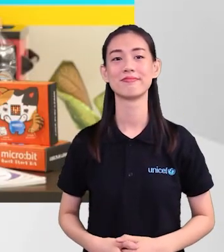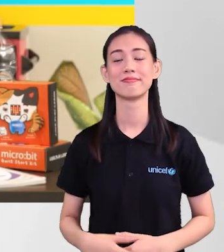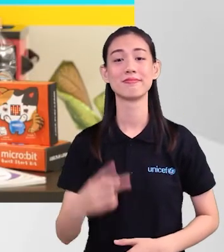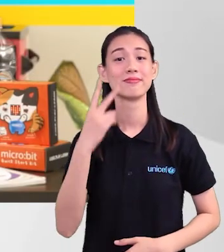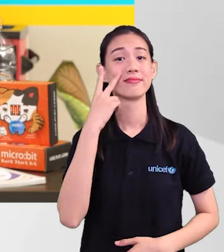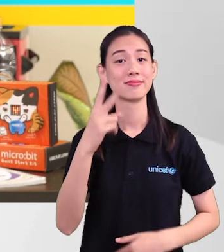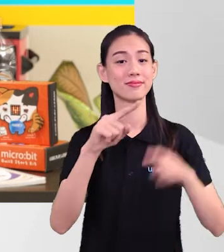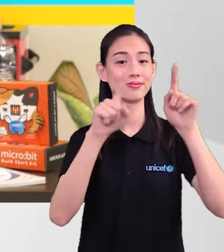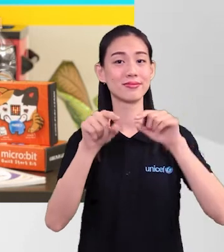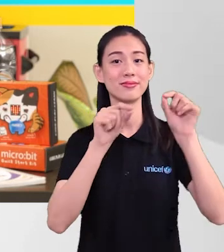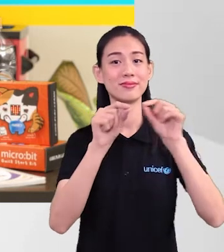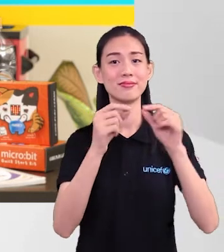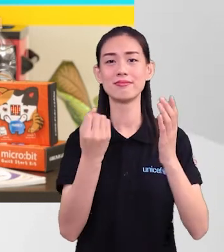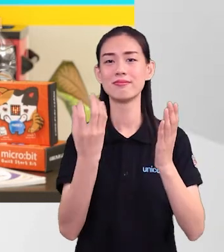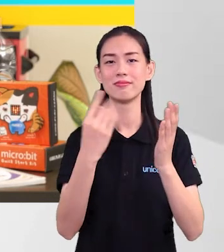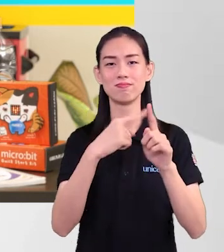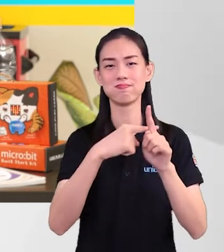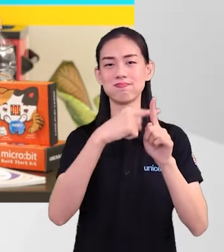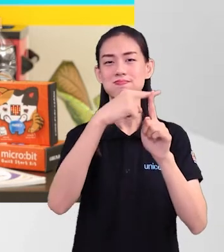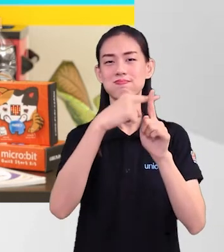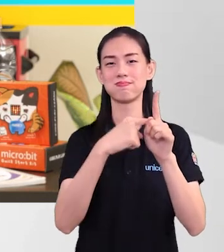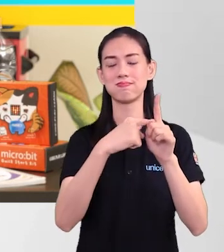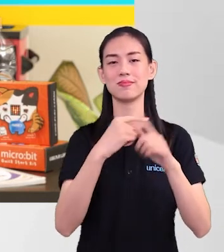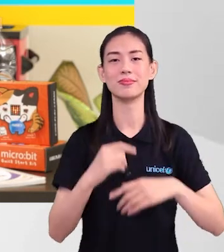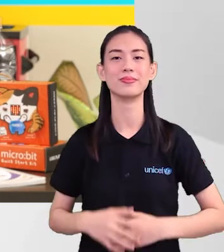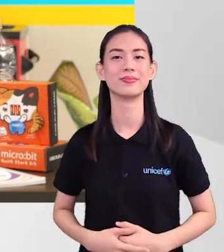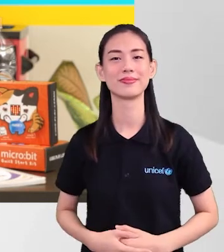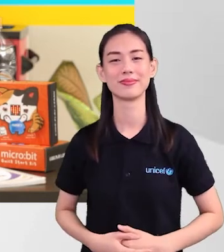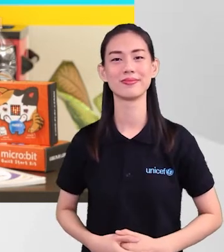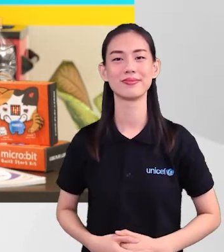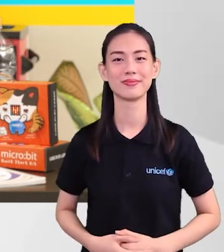Cuba lihat papan Microbit untuk melihat suhu persekitaran.